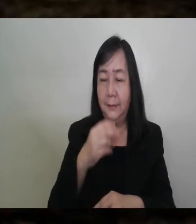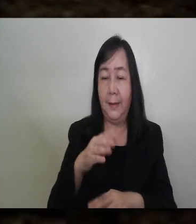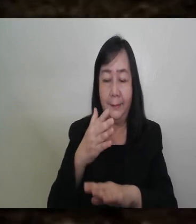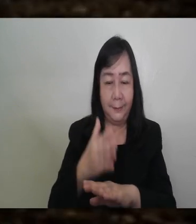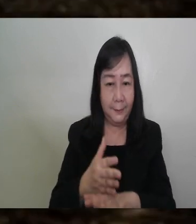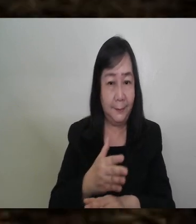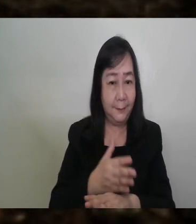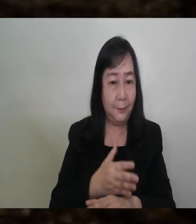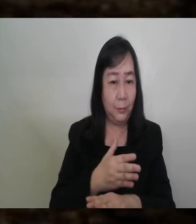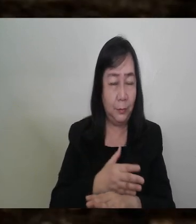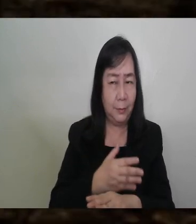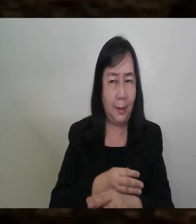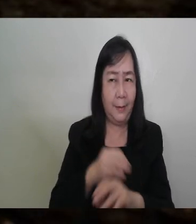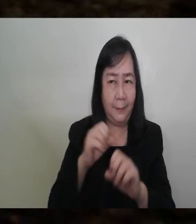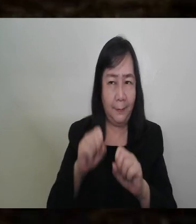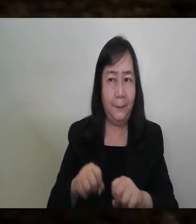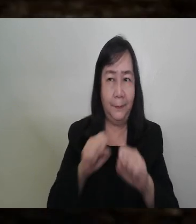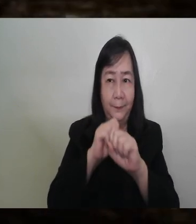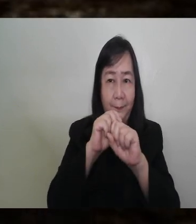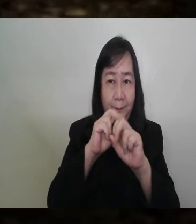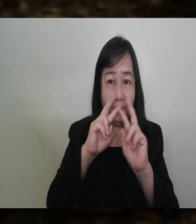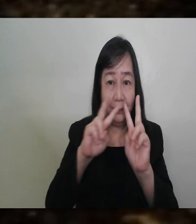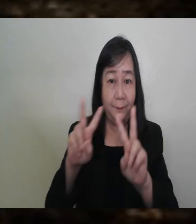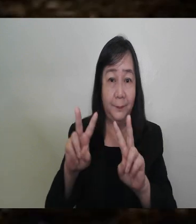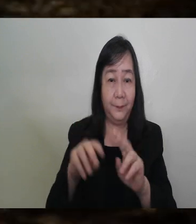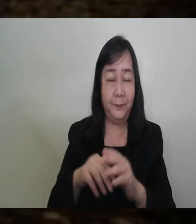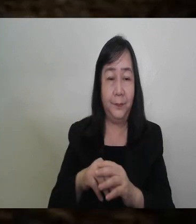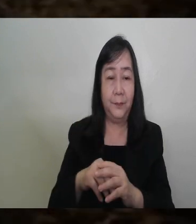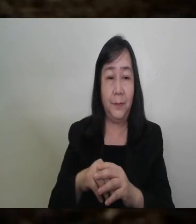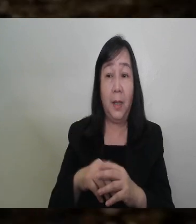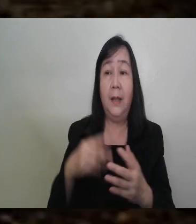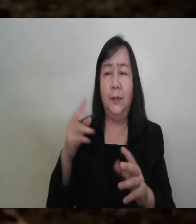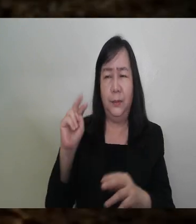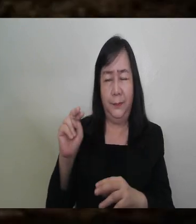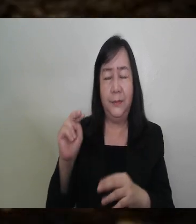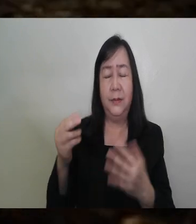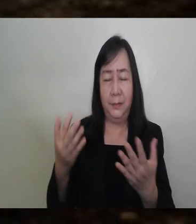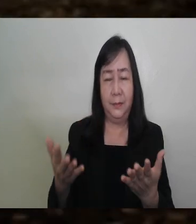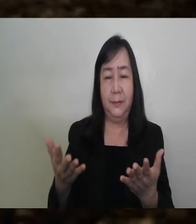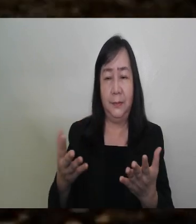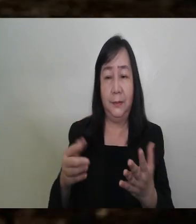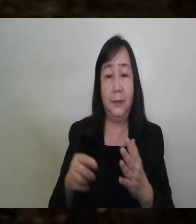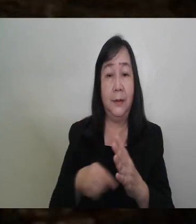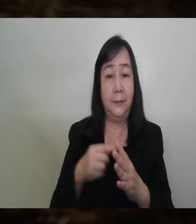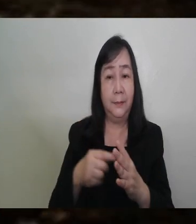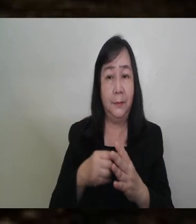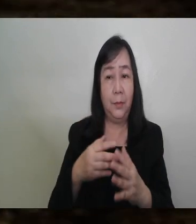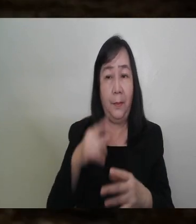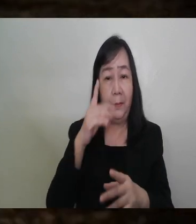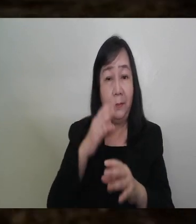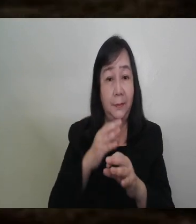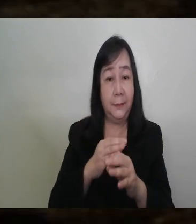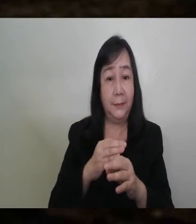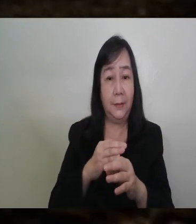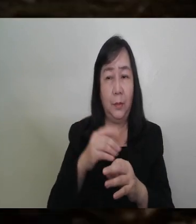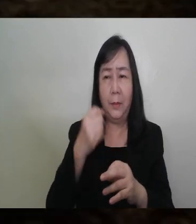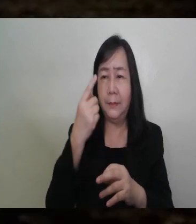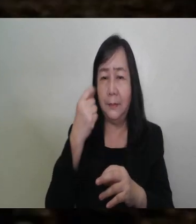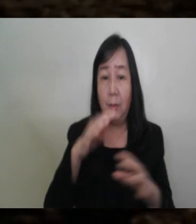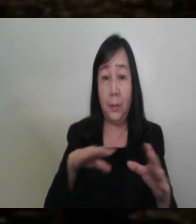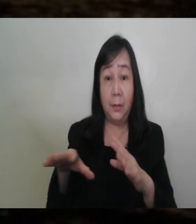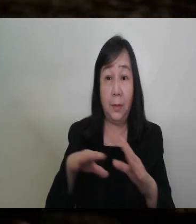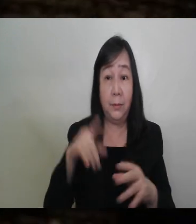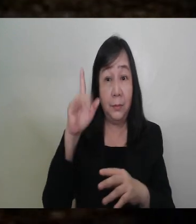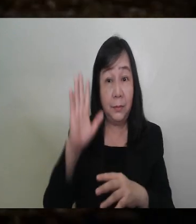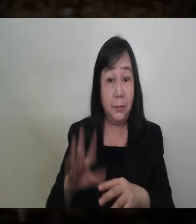ay dahan-dahang nakakita. At minsan kailangan natin ng pananampalataya upang maunawaan ang kilos